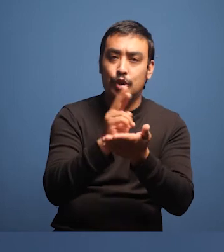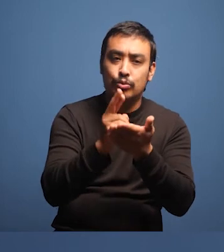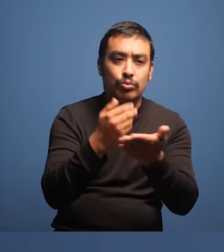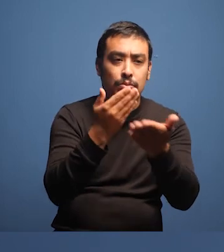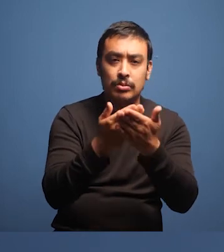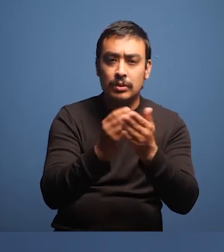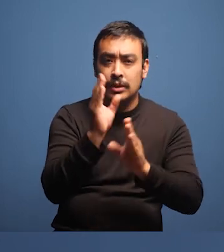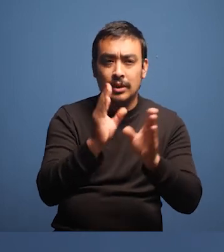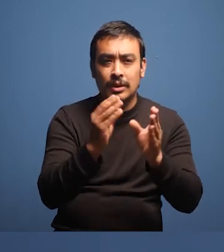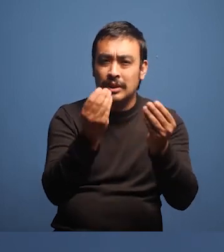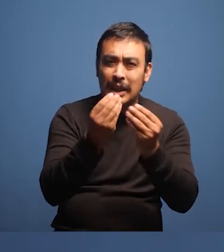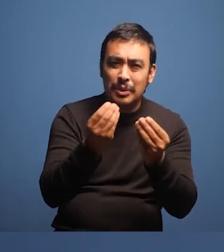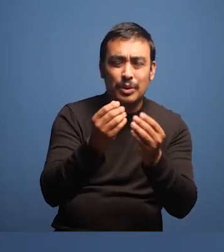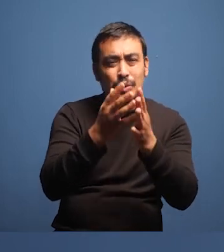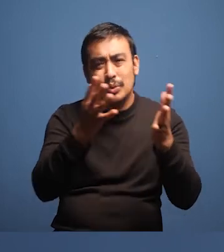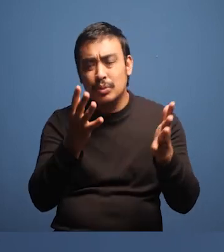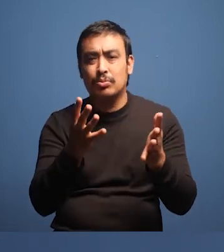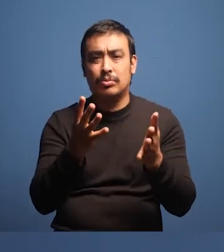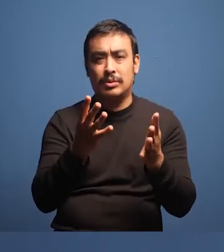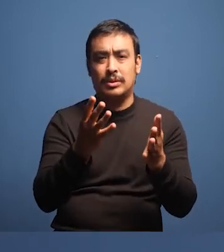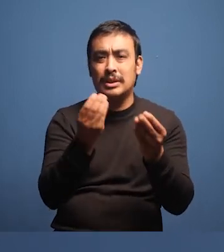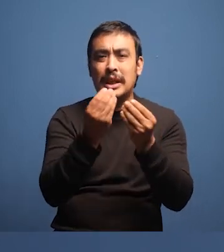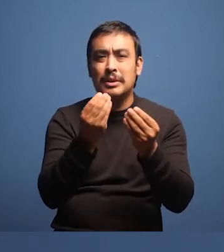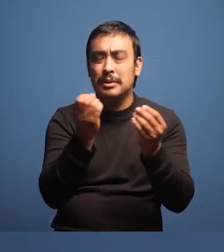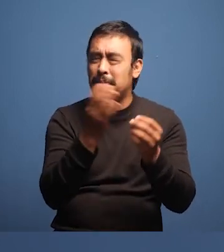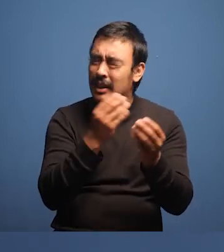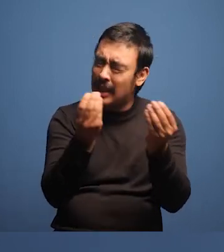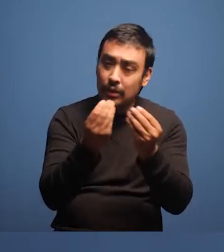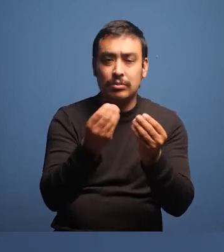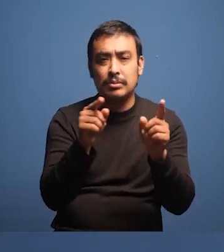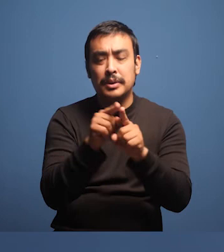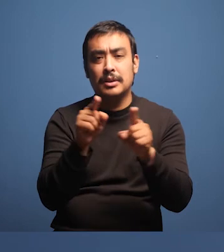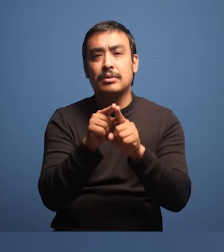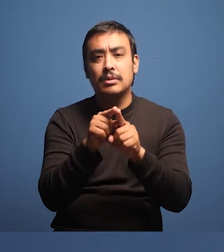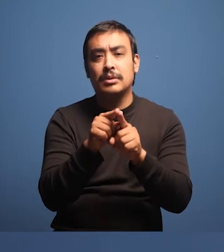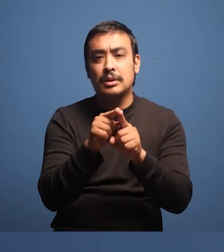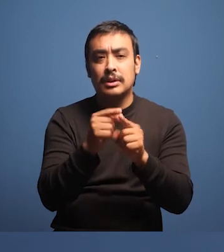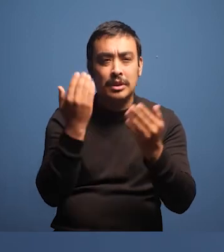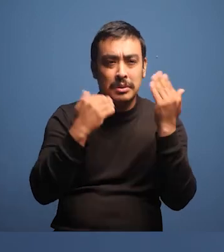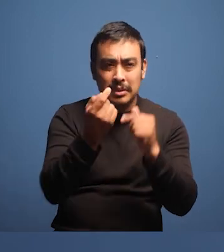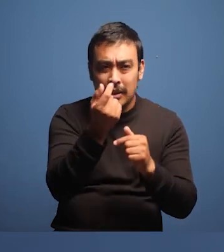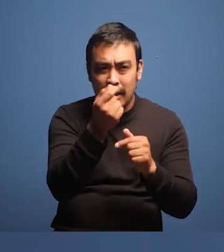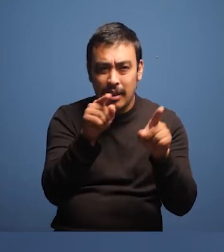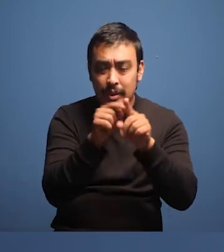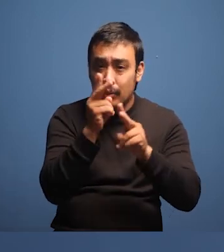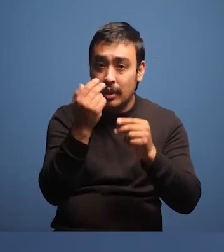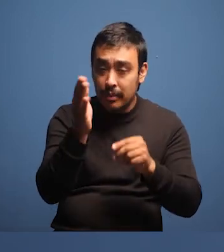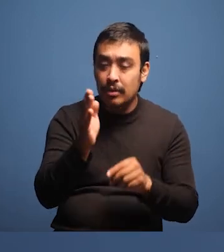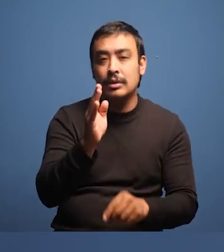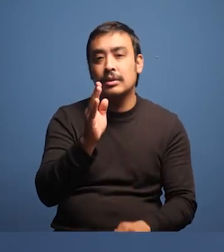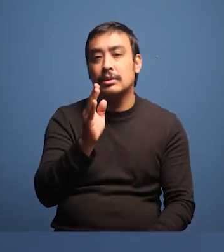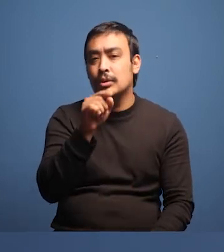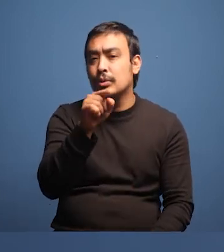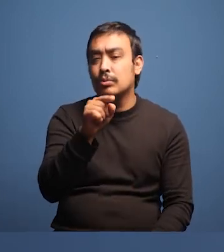पनि फर्म सानो होस् या ठुलो होस्, एउटा सानोभन्दा सानो फर्म्स अफ जुन ह्यारेसमेन्टको हामीले कुरा गरिसकेका छौँ